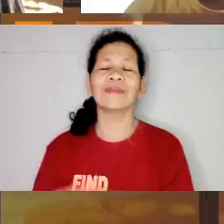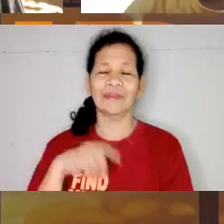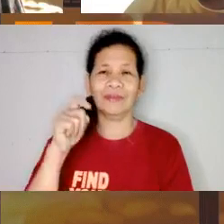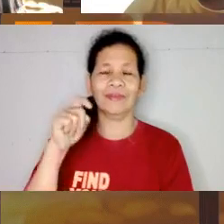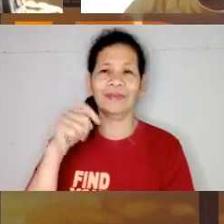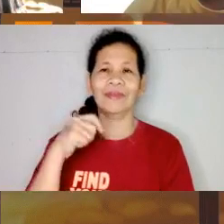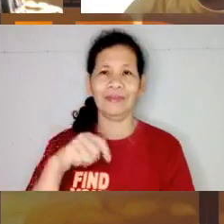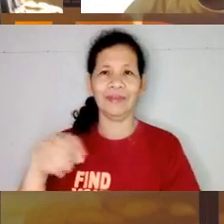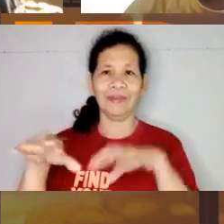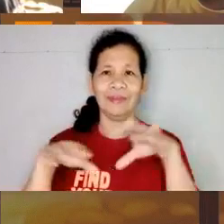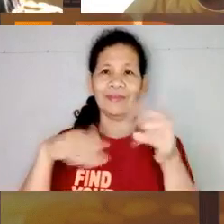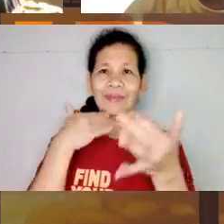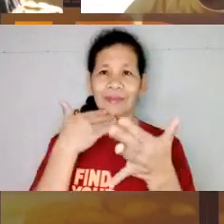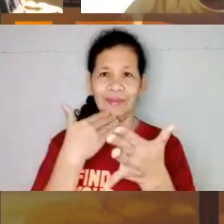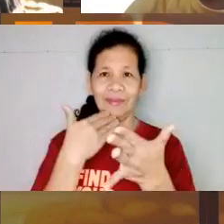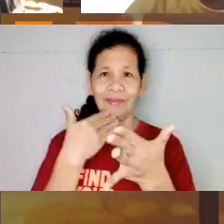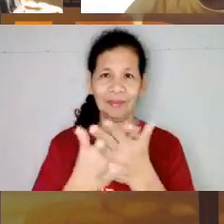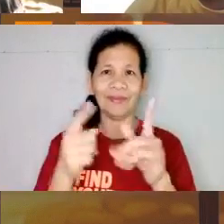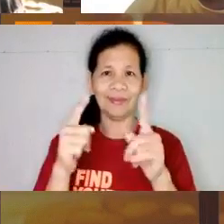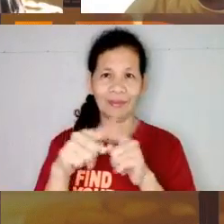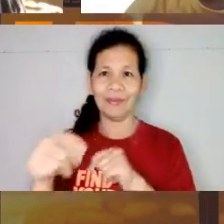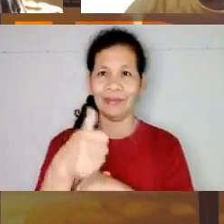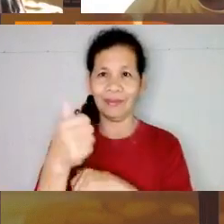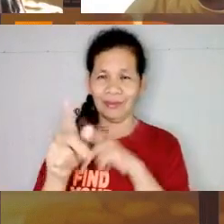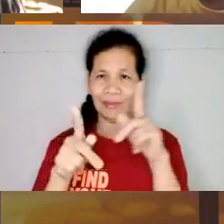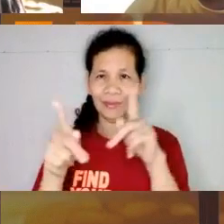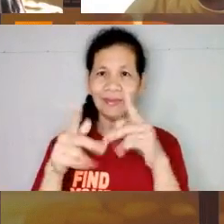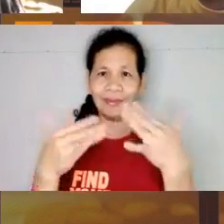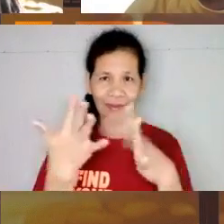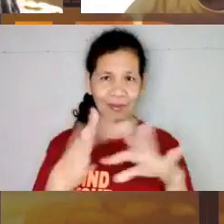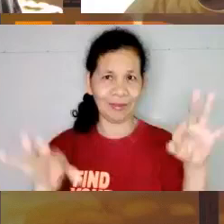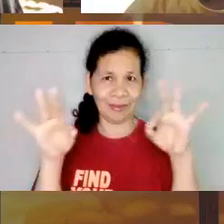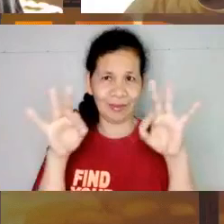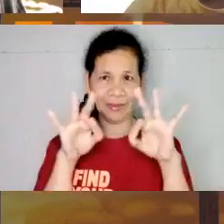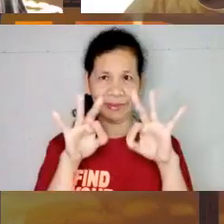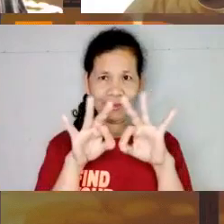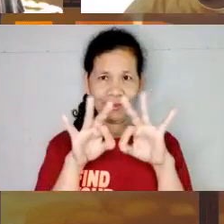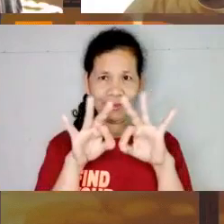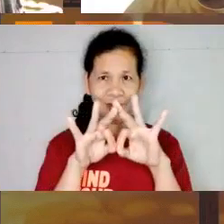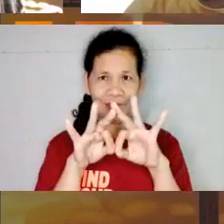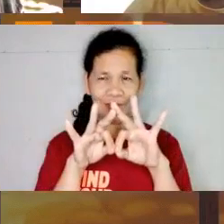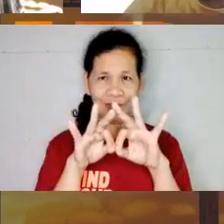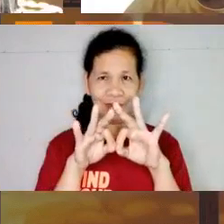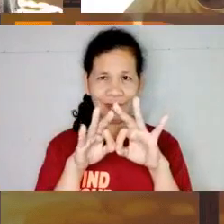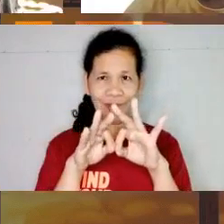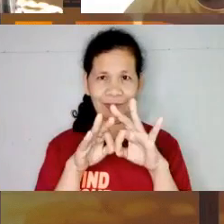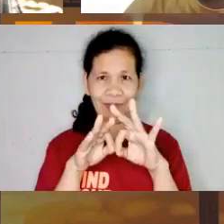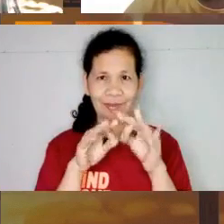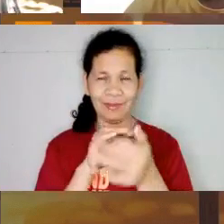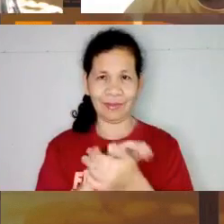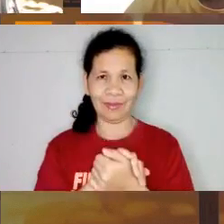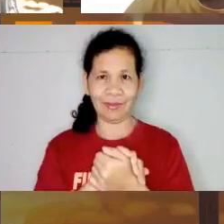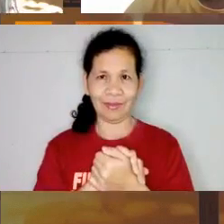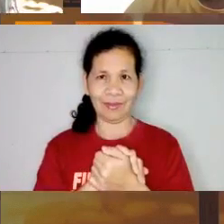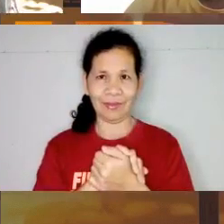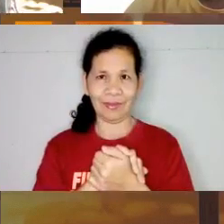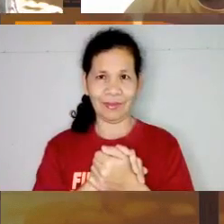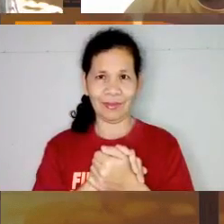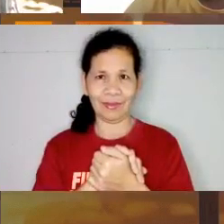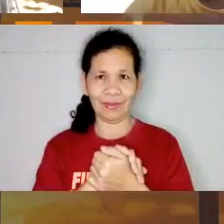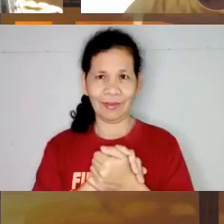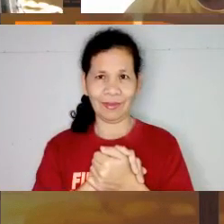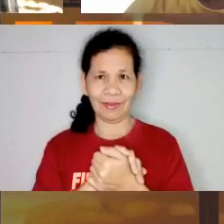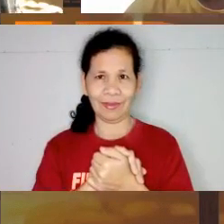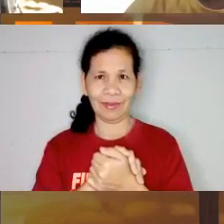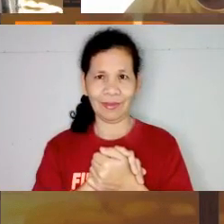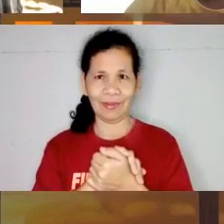importante masyado sa atin yun. At bilang mga taong of the book, no, ang ating